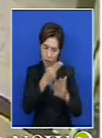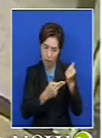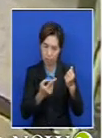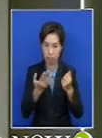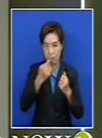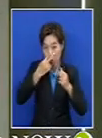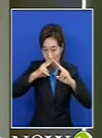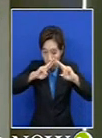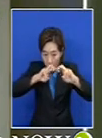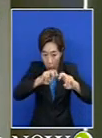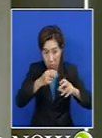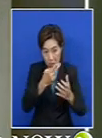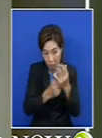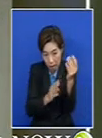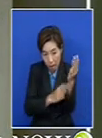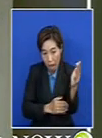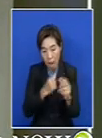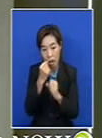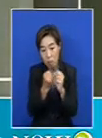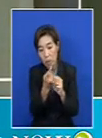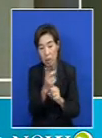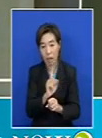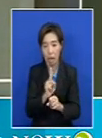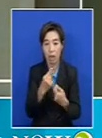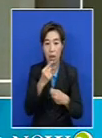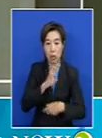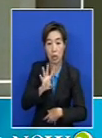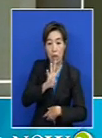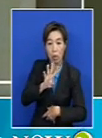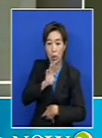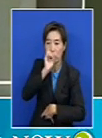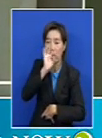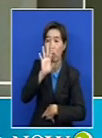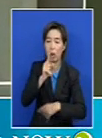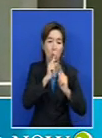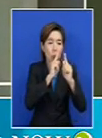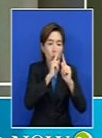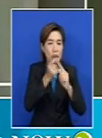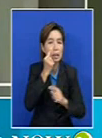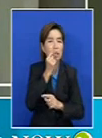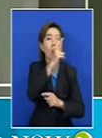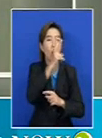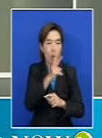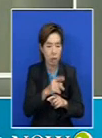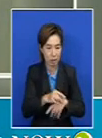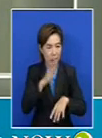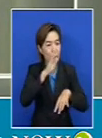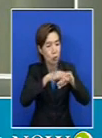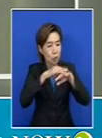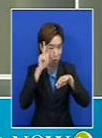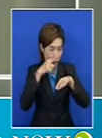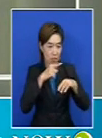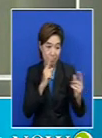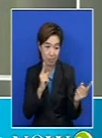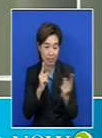แล้วเนี่ยไปคบหากันมานานหรือเปล่าแล้วก็ทั้งหมดให้การกับตำรวจในทำนองว่าพอคุยกันได้ประมาณ2วันก็เลยไปชักชวนผู้หญิงค